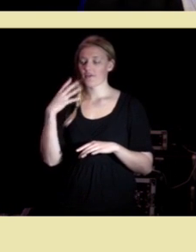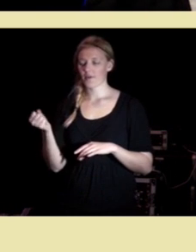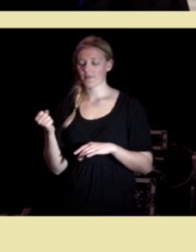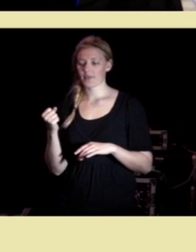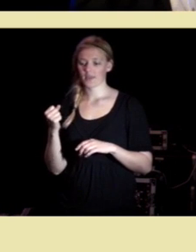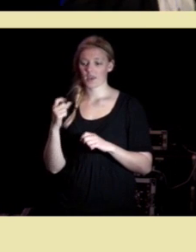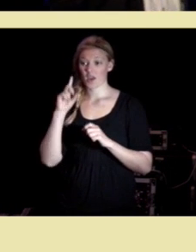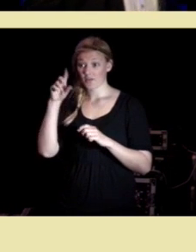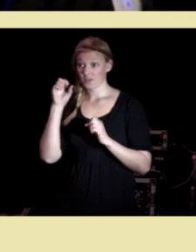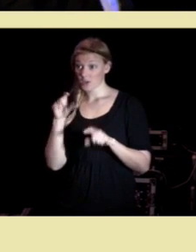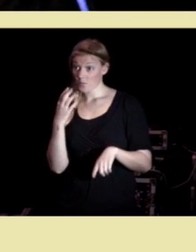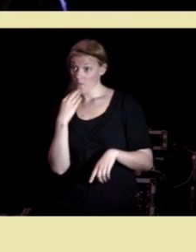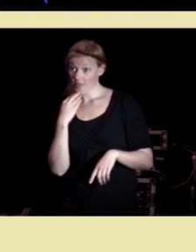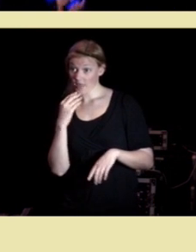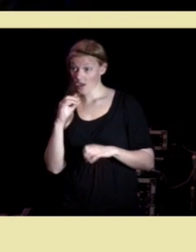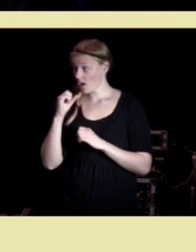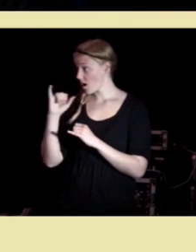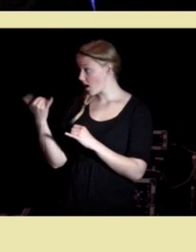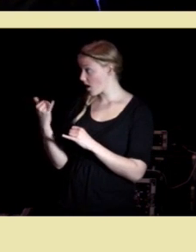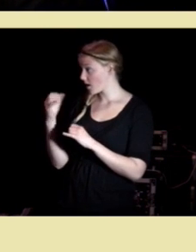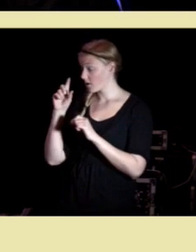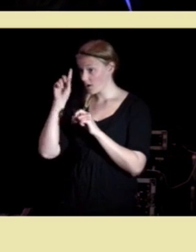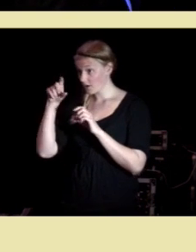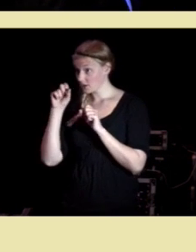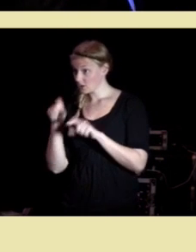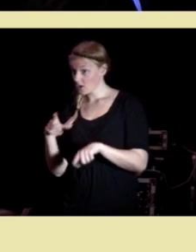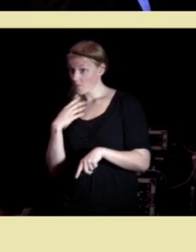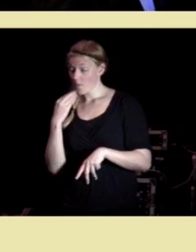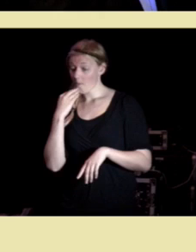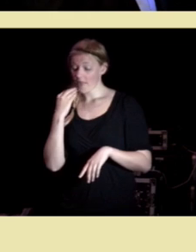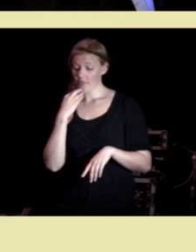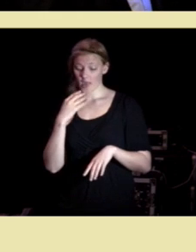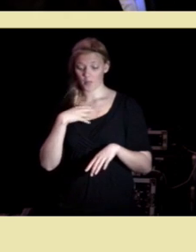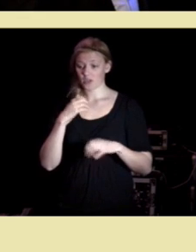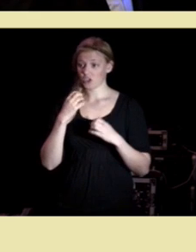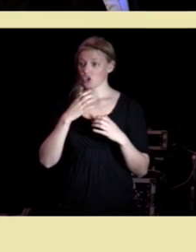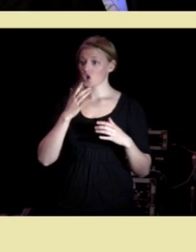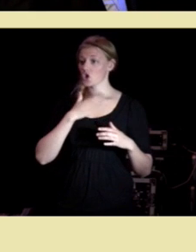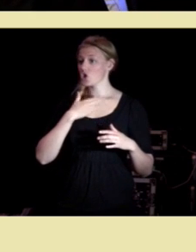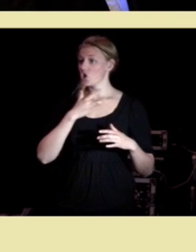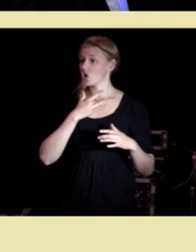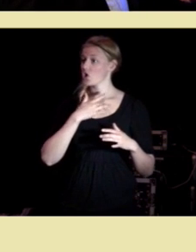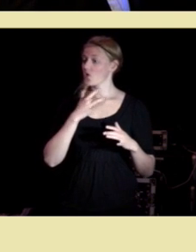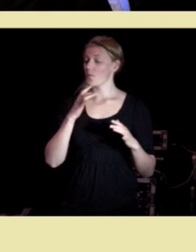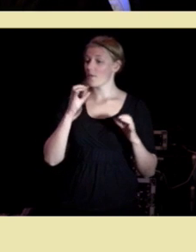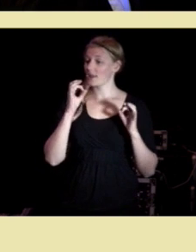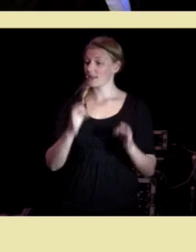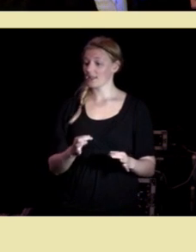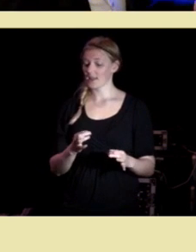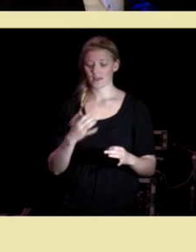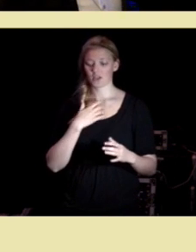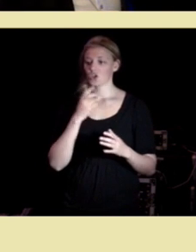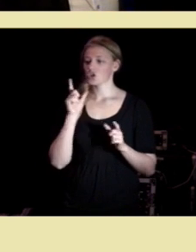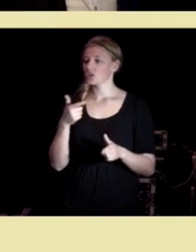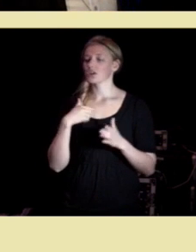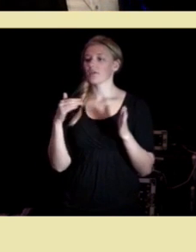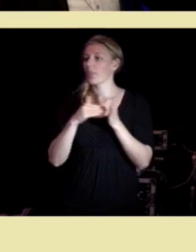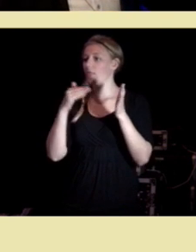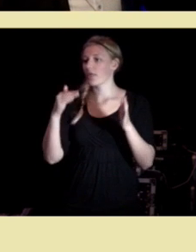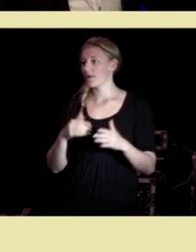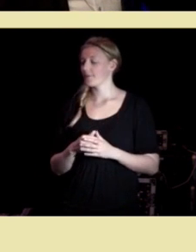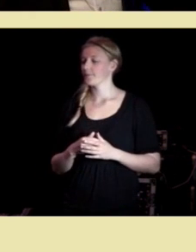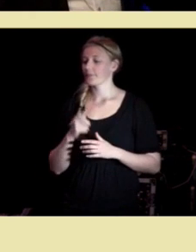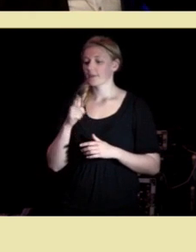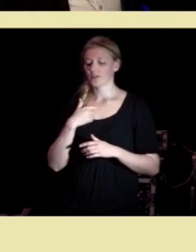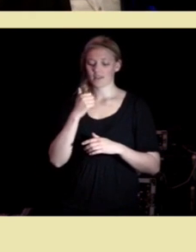gang på mandag, folkens? Yes! Vi kan komme i gang på mandag med disse her rytmegreiene, for der har vi i hvert fall ikke noe flaskehals. Når du får ut de, så går i hvert fall køen ned